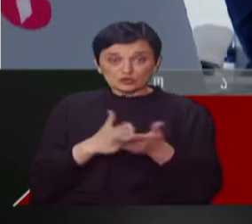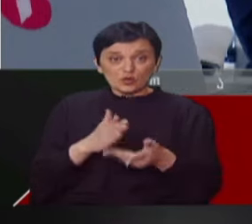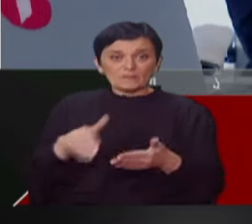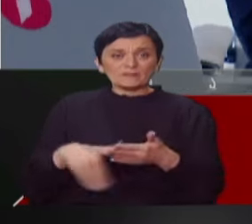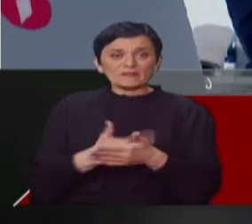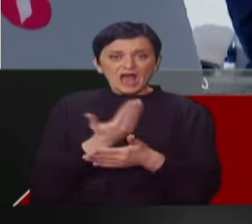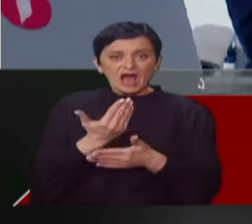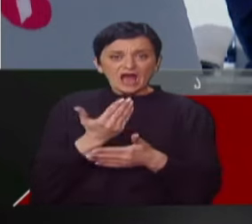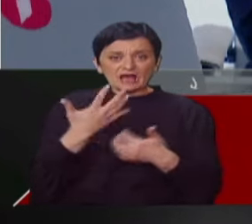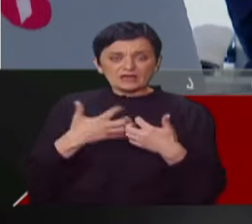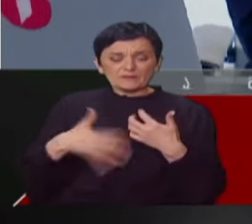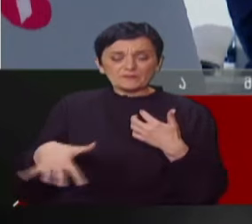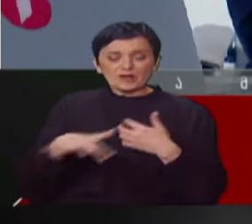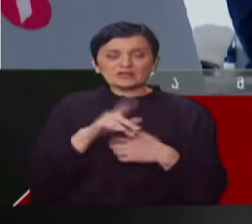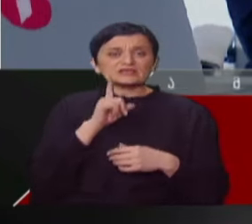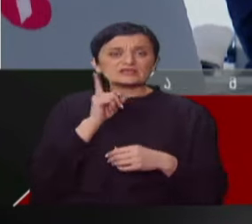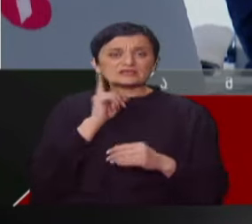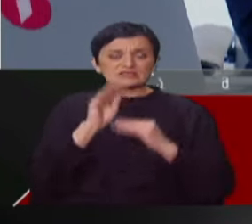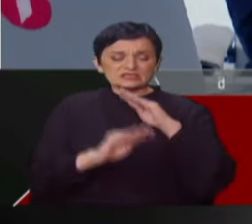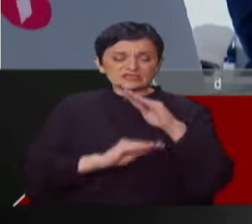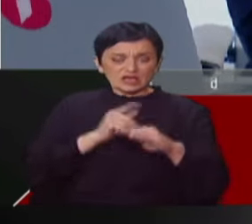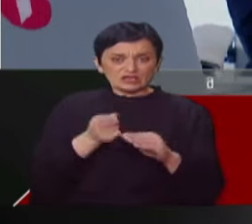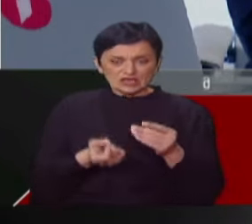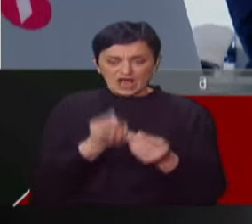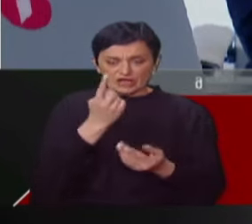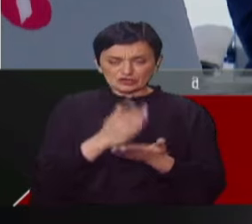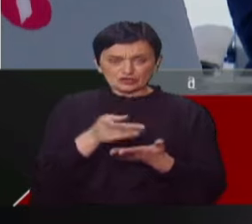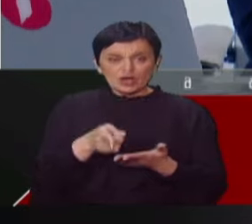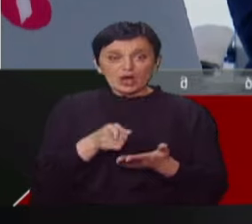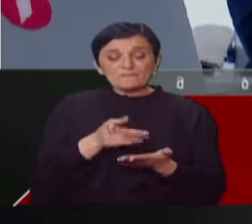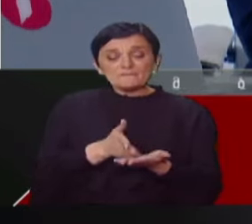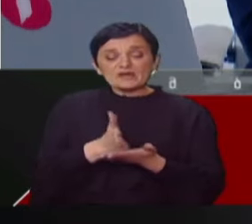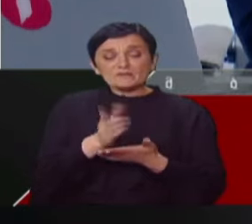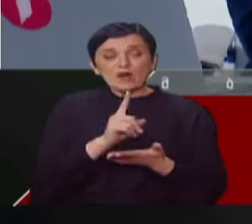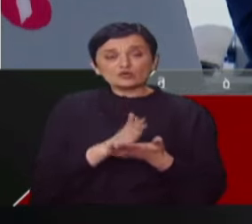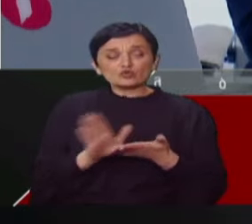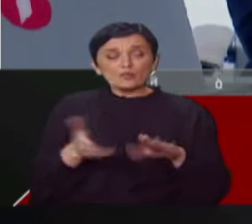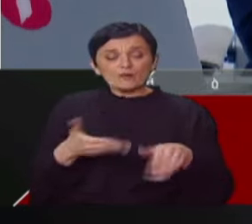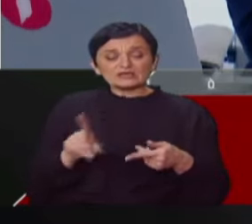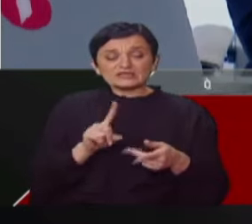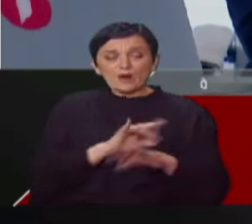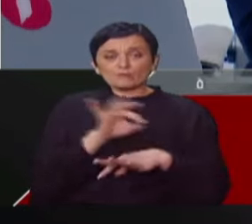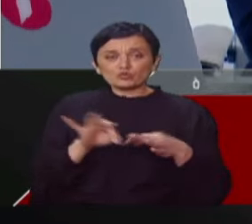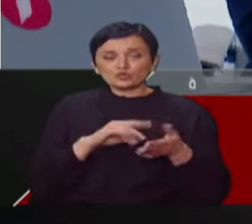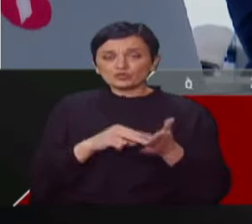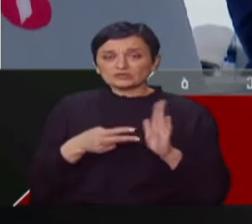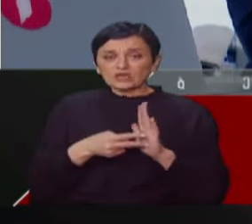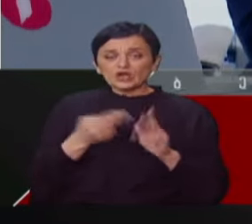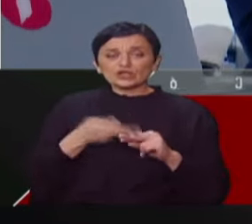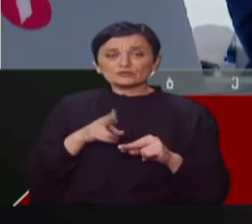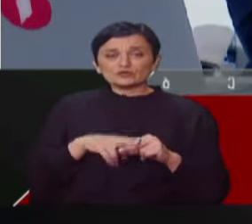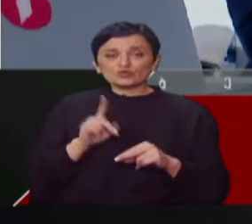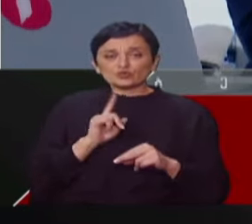akhali skveri rekreatsio sivtse gachta. Ra khteba amimartulebit Batumshi. Ra proektebi aris dagegmili imistvis